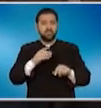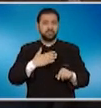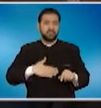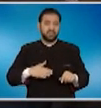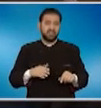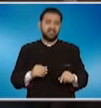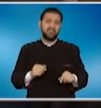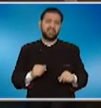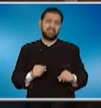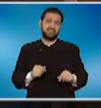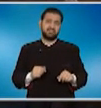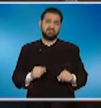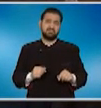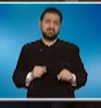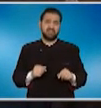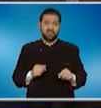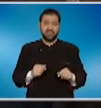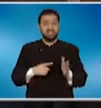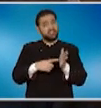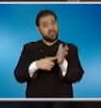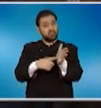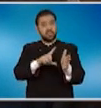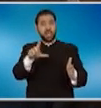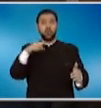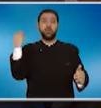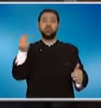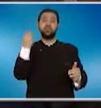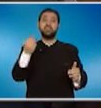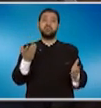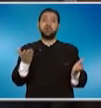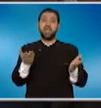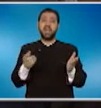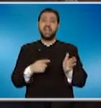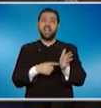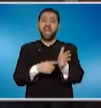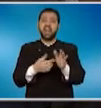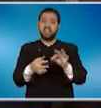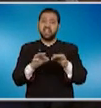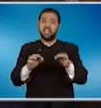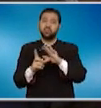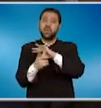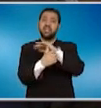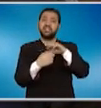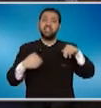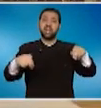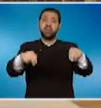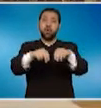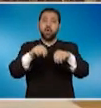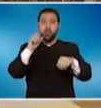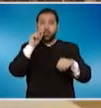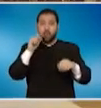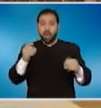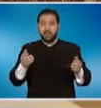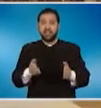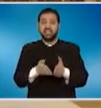vreți, ubicu a lui Dumnezeu, care vizează o supraspațialitate a lui. Deci se propovăduiește și direct mie,